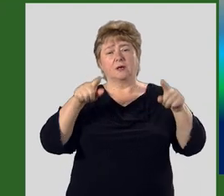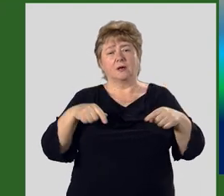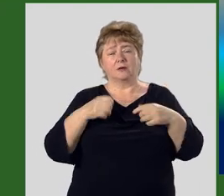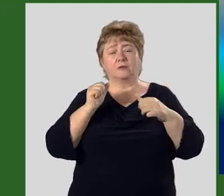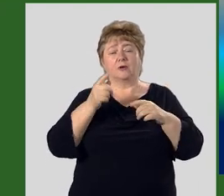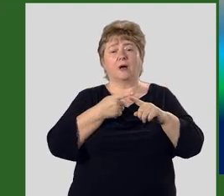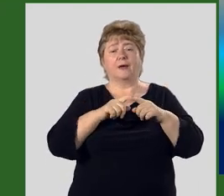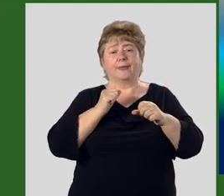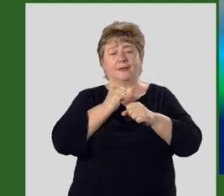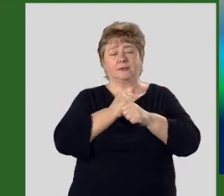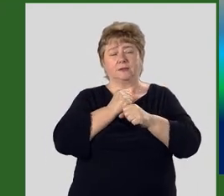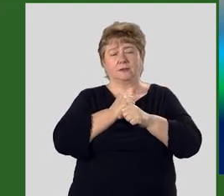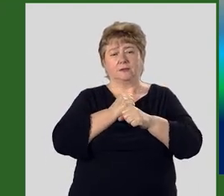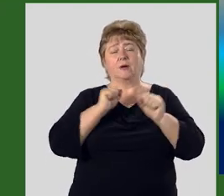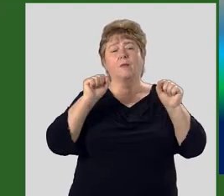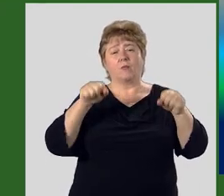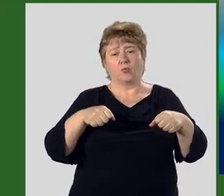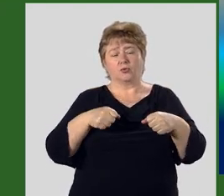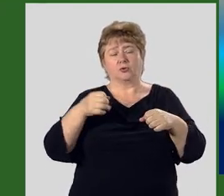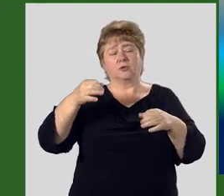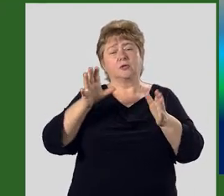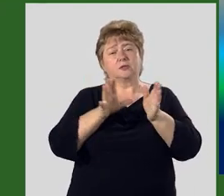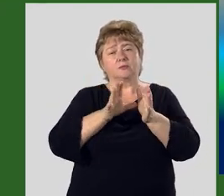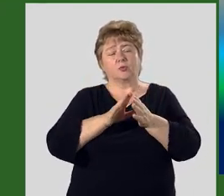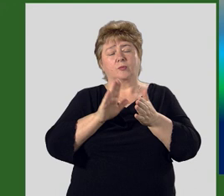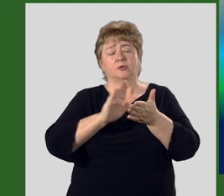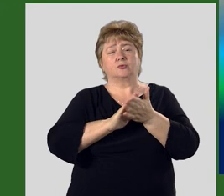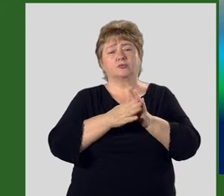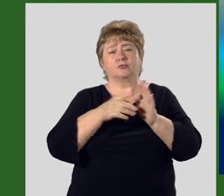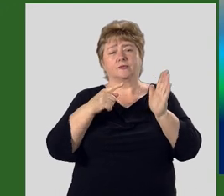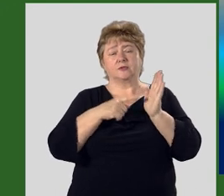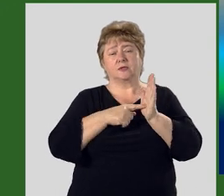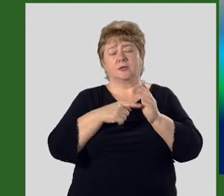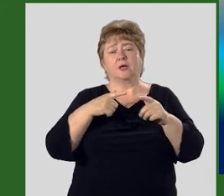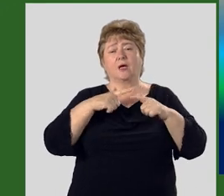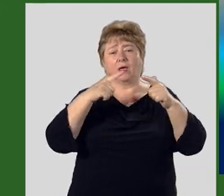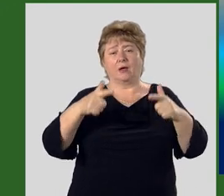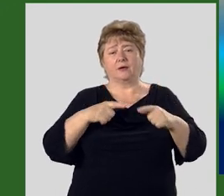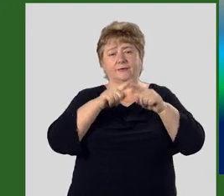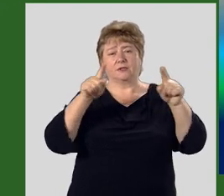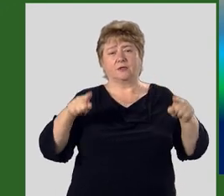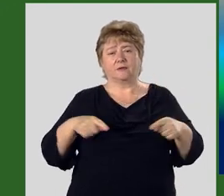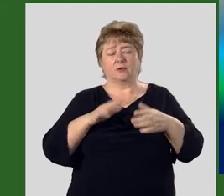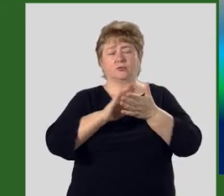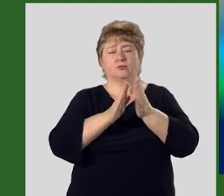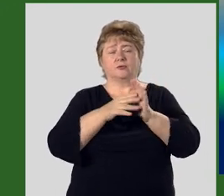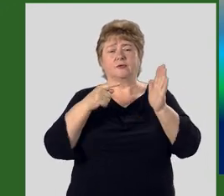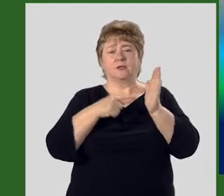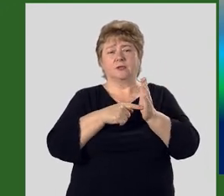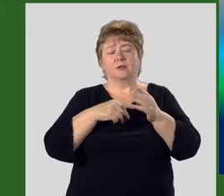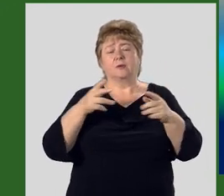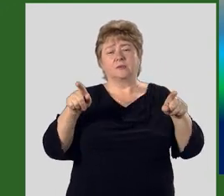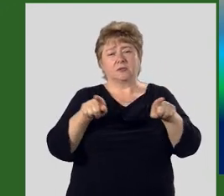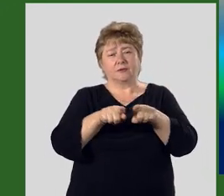и как это сделать? Можно с помощью условных знаков. На географических картах условные знаки